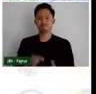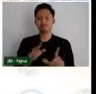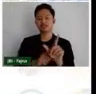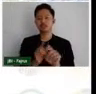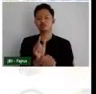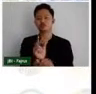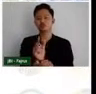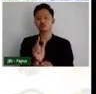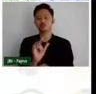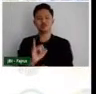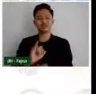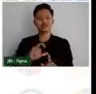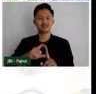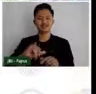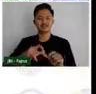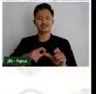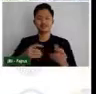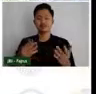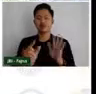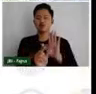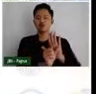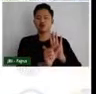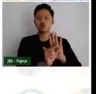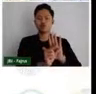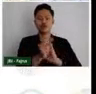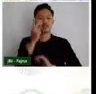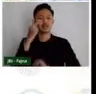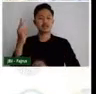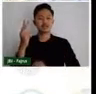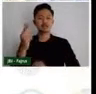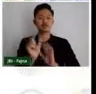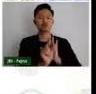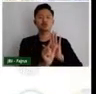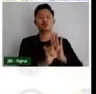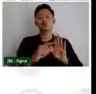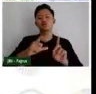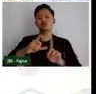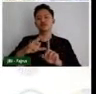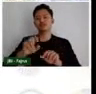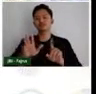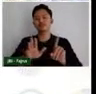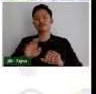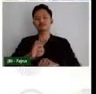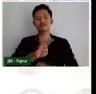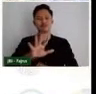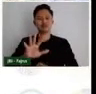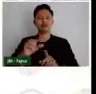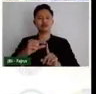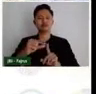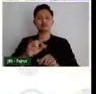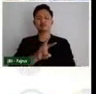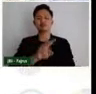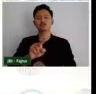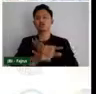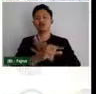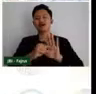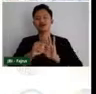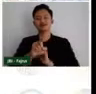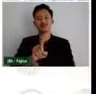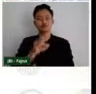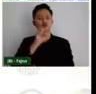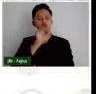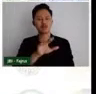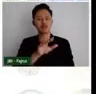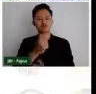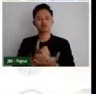melihat pada Undang-Undang Dasar terutama sekali tahun 1945 pada pasal 31 ayat 1 yang menyatakan bahwa setiap warga